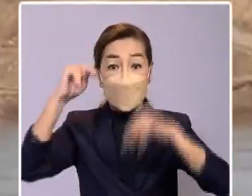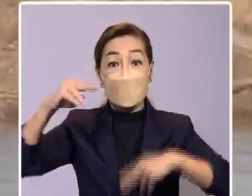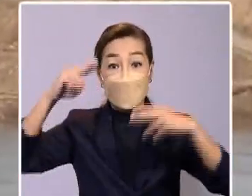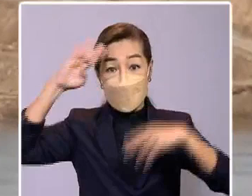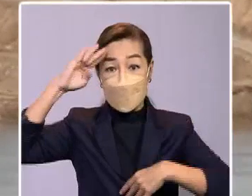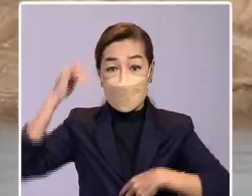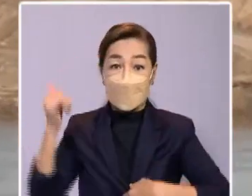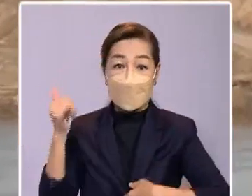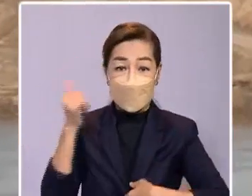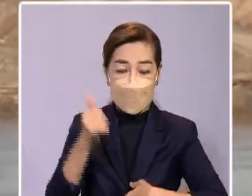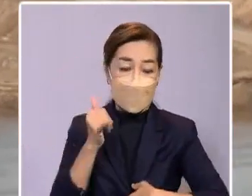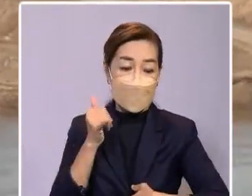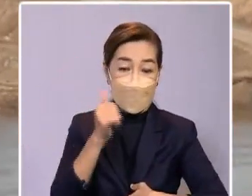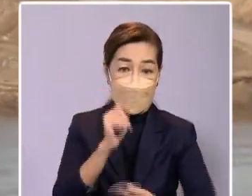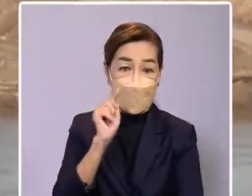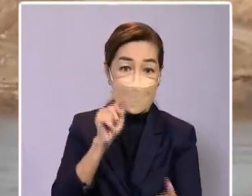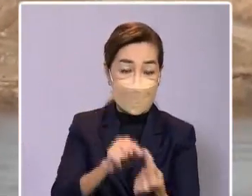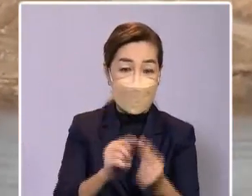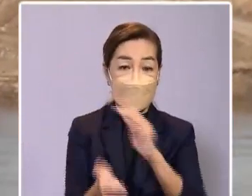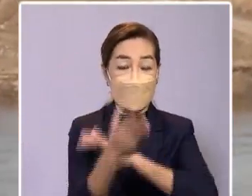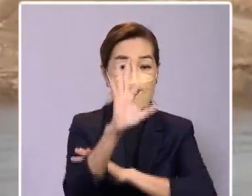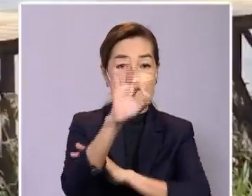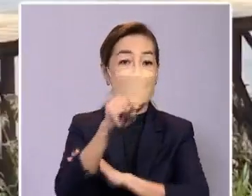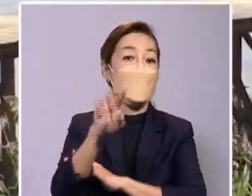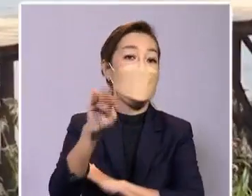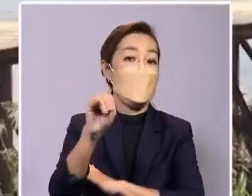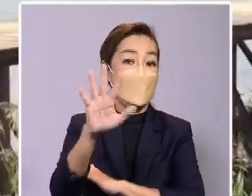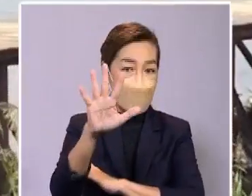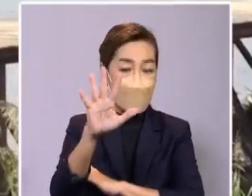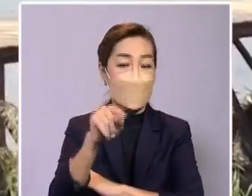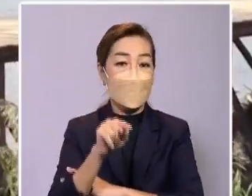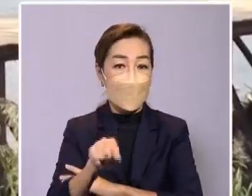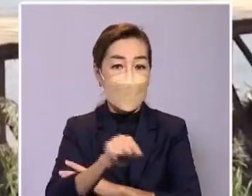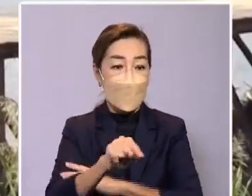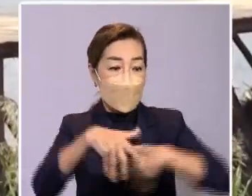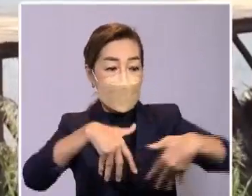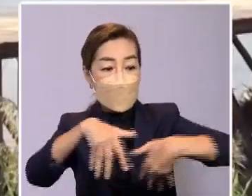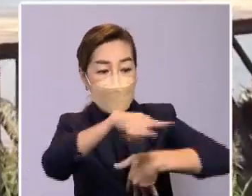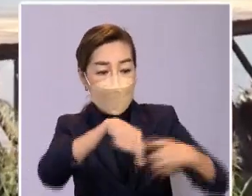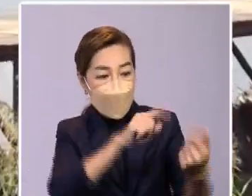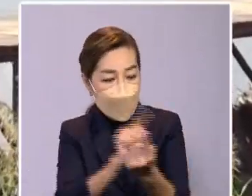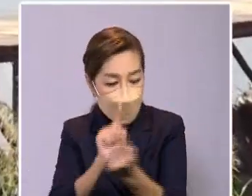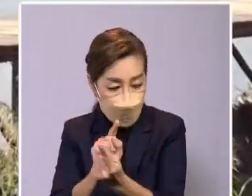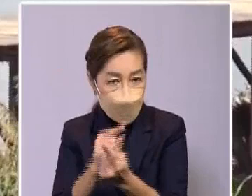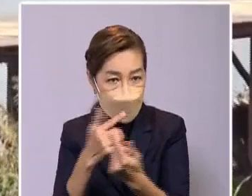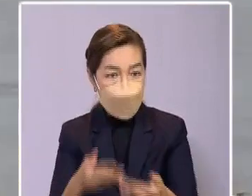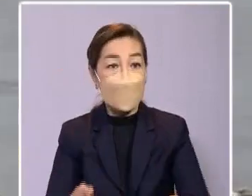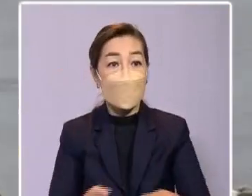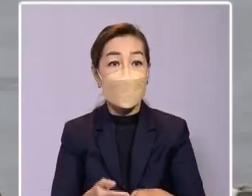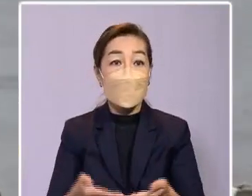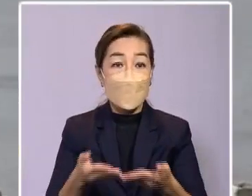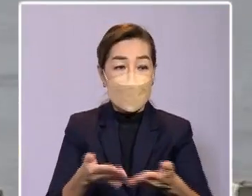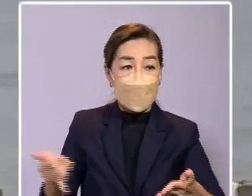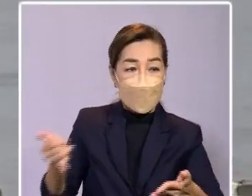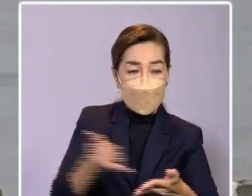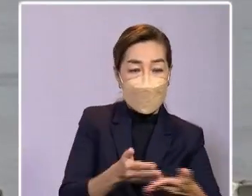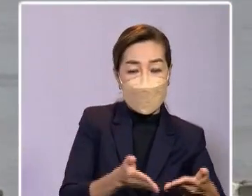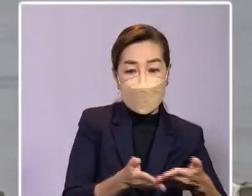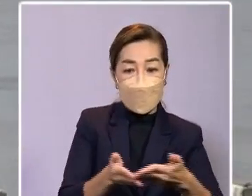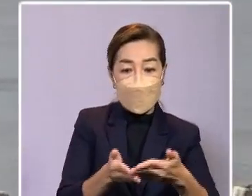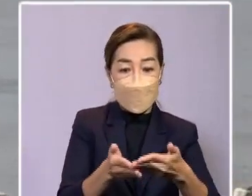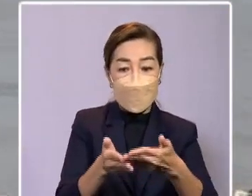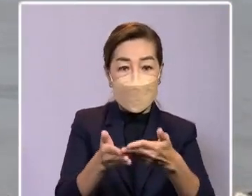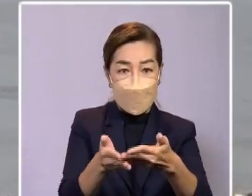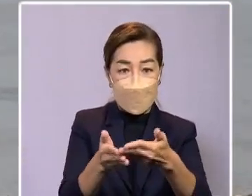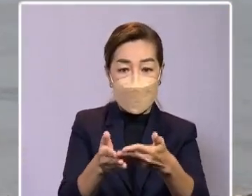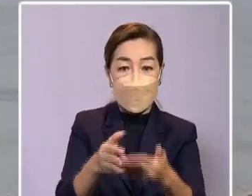จุดก่อสร้างสะพานในเวลา 9:45 นาทีพบปะกับประชาชนและลงแพขนานยนต์ข้ามแม่น้ำโขงไปยังฝั่